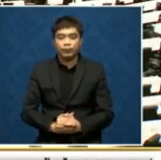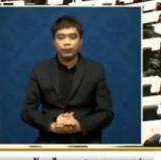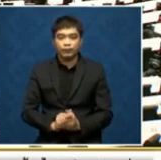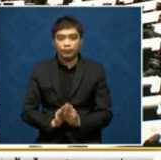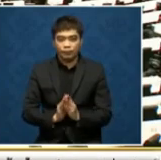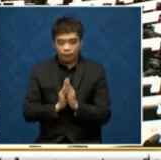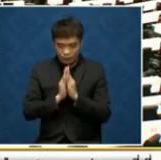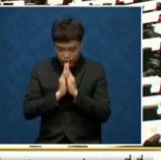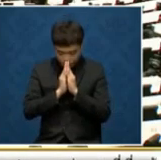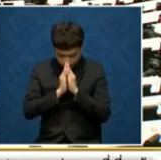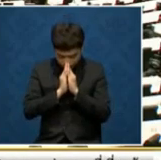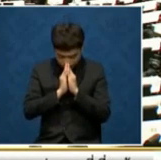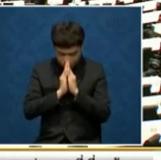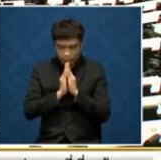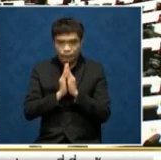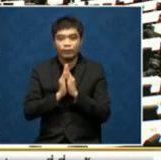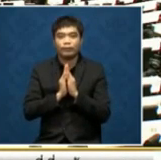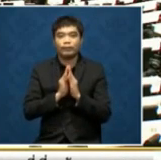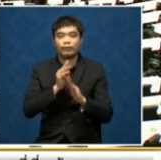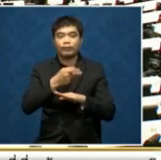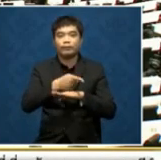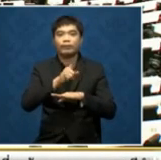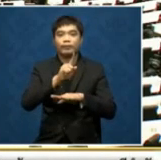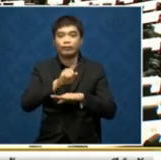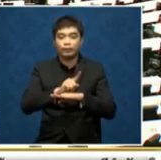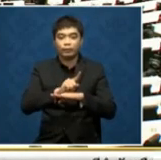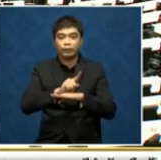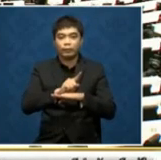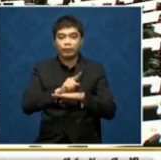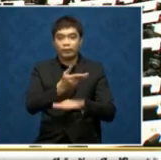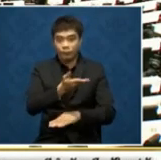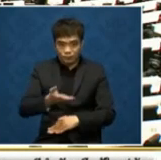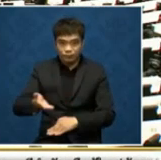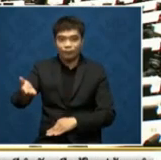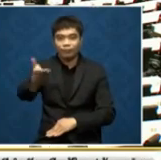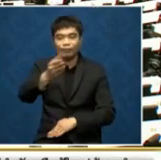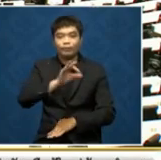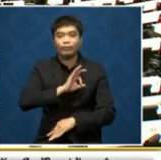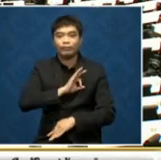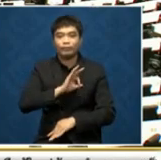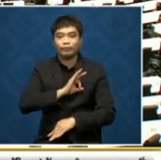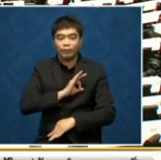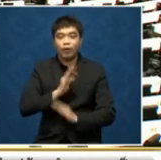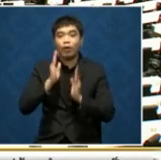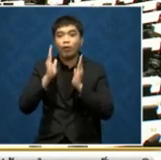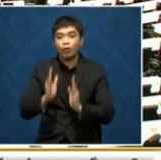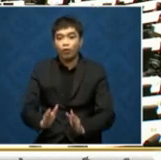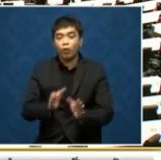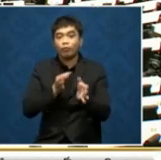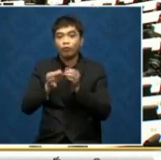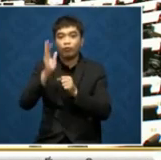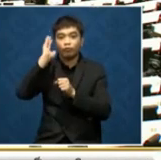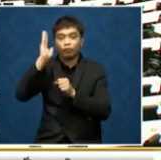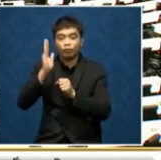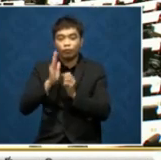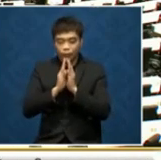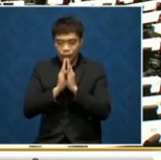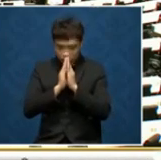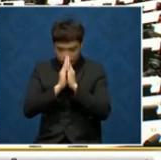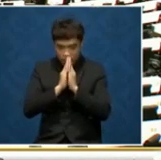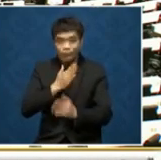กับเรียนท่านประธานท่านสมาชิกแล้วก็ผู้ร่วมชี้แจงครับปรมิตินานะรวมไทยสร้างชาติ